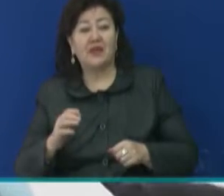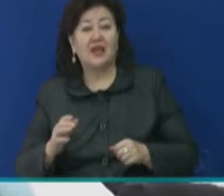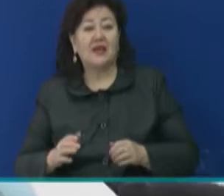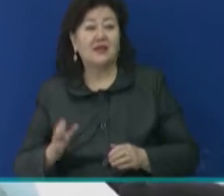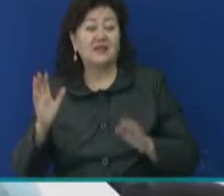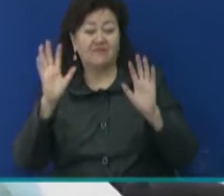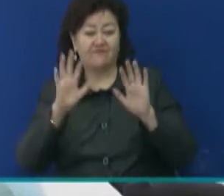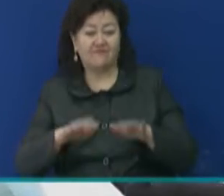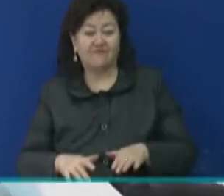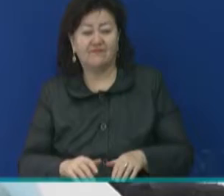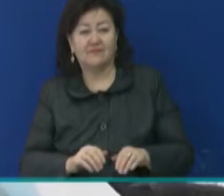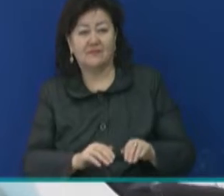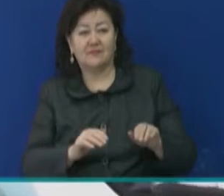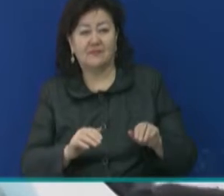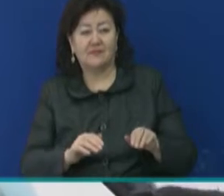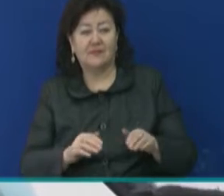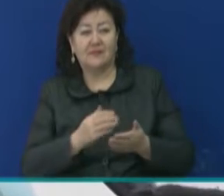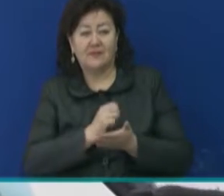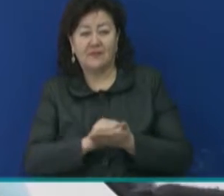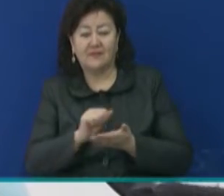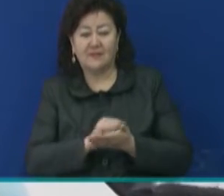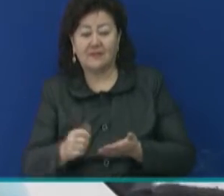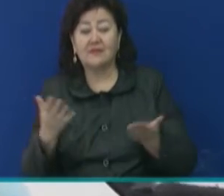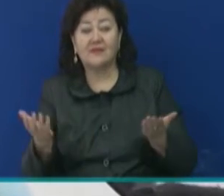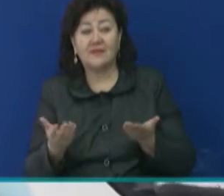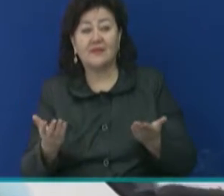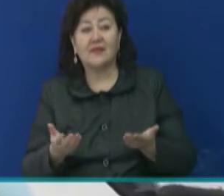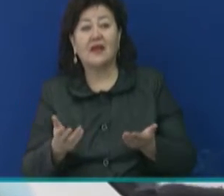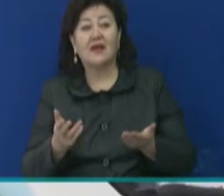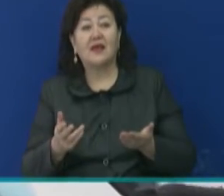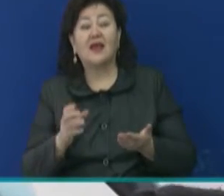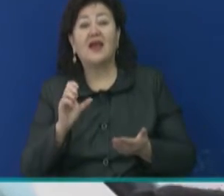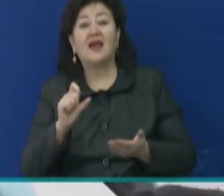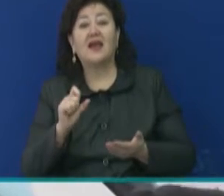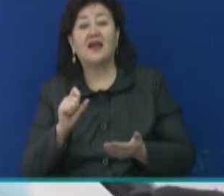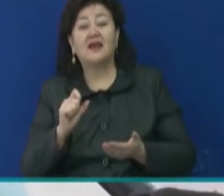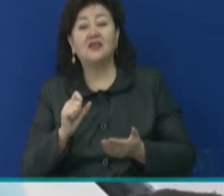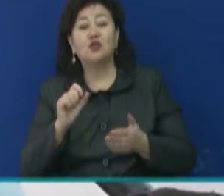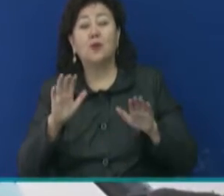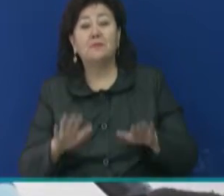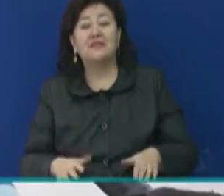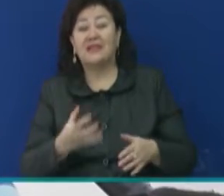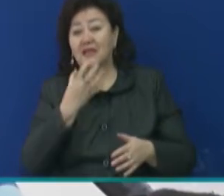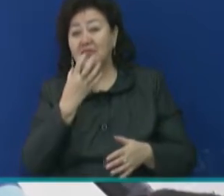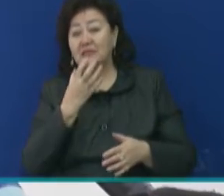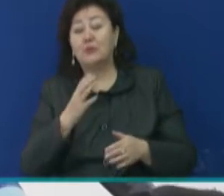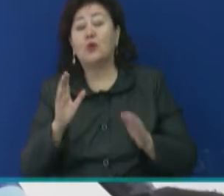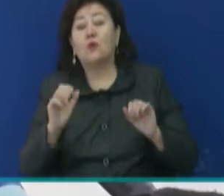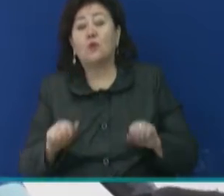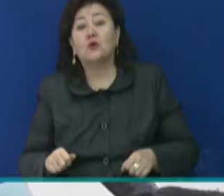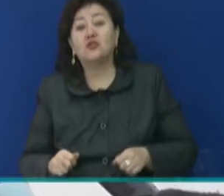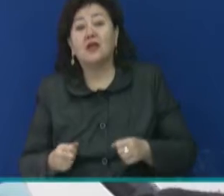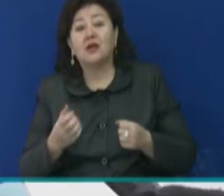период И помимо этого будем проверять на пункт для приема населения